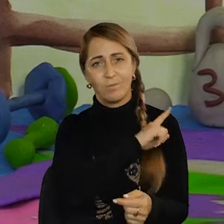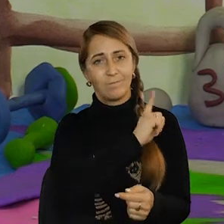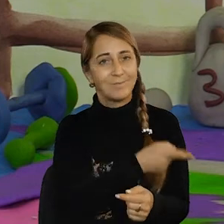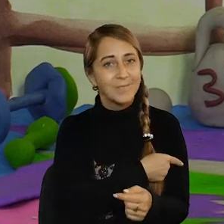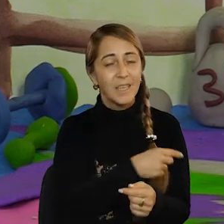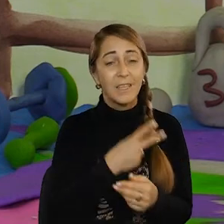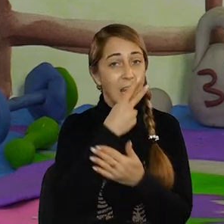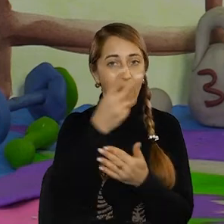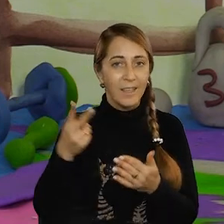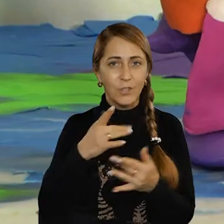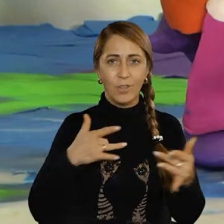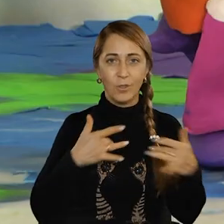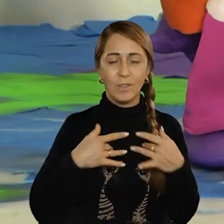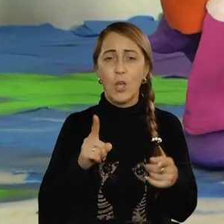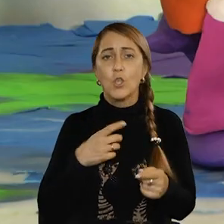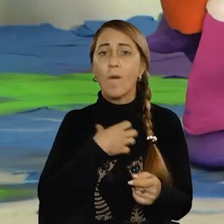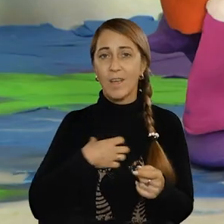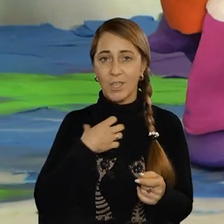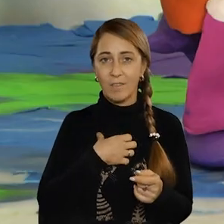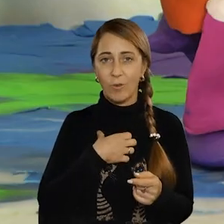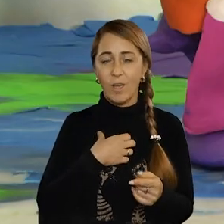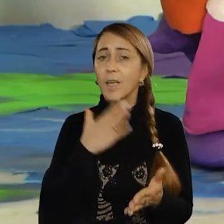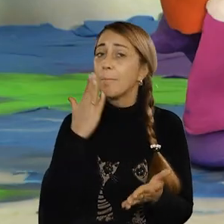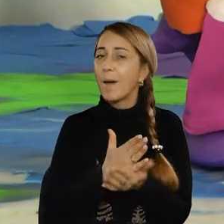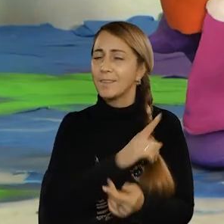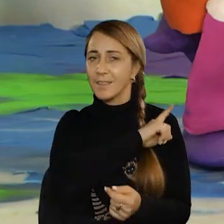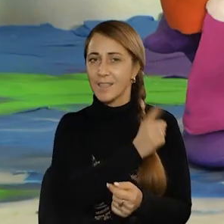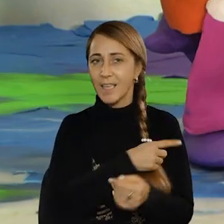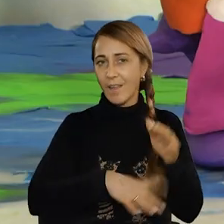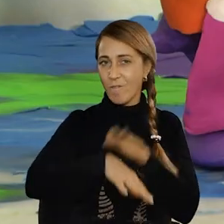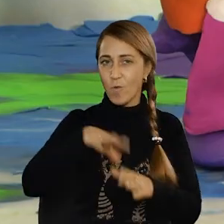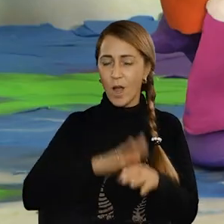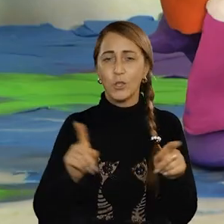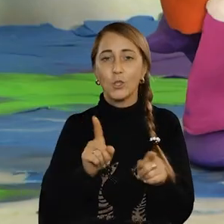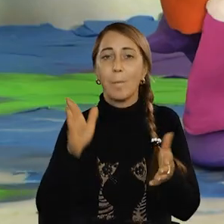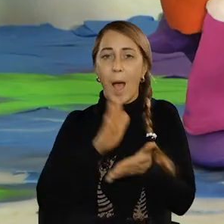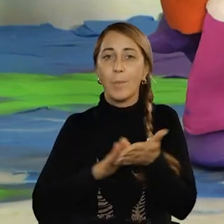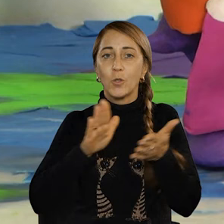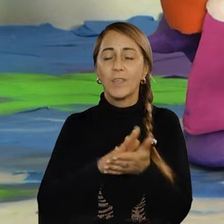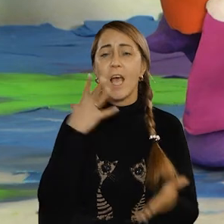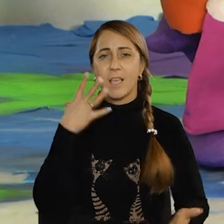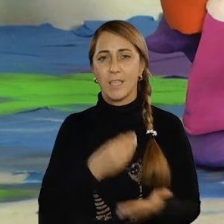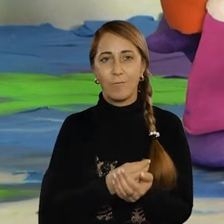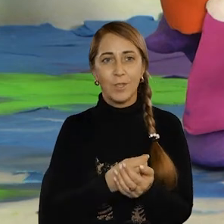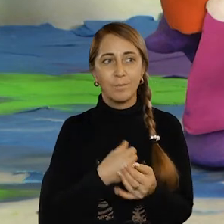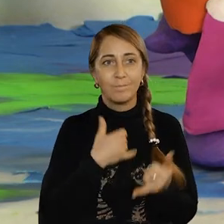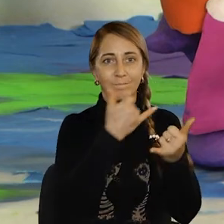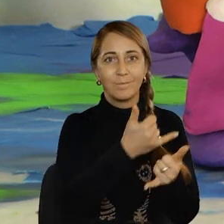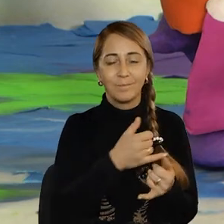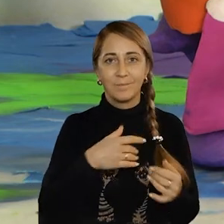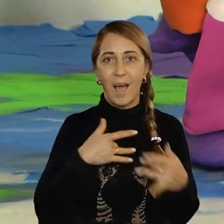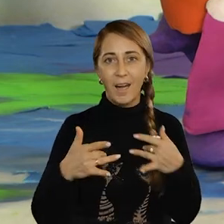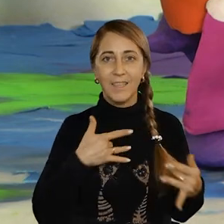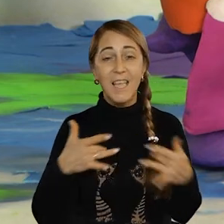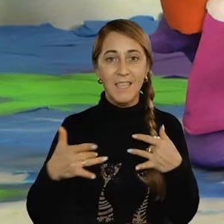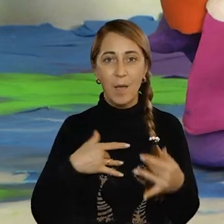ж для глядачів на концерті що важливо? Мати силу в руках, щоб аплодувати своїм кумирам.